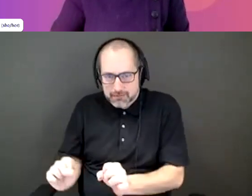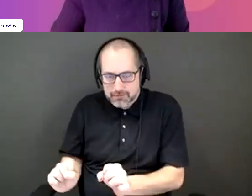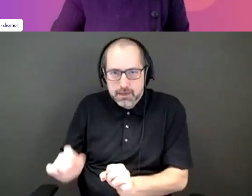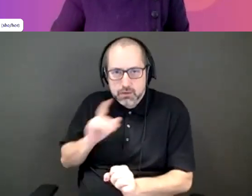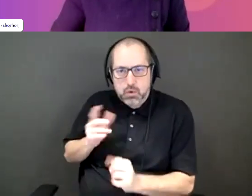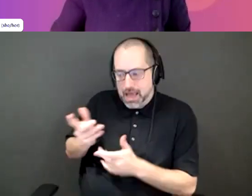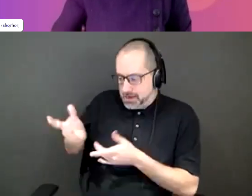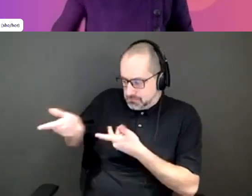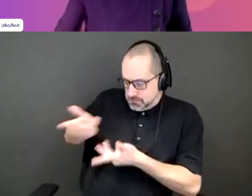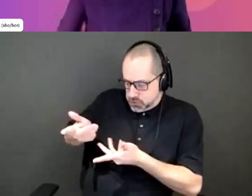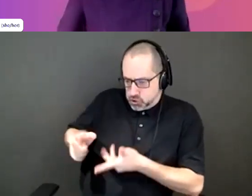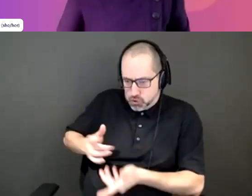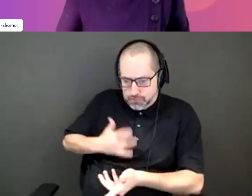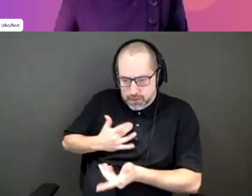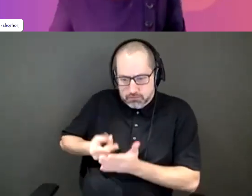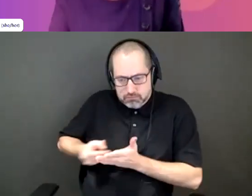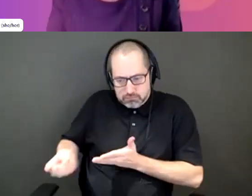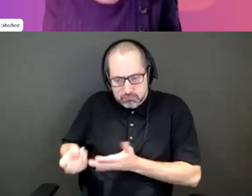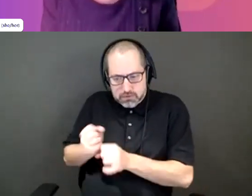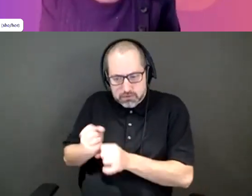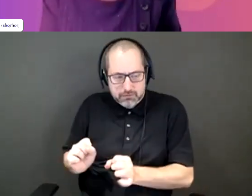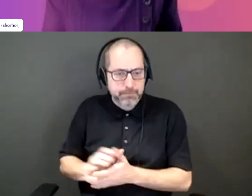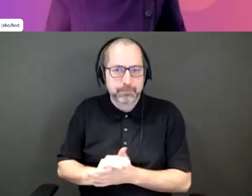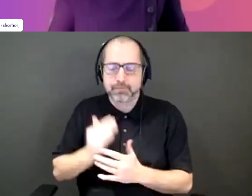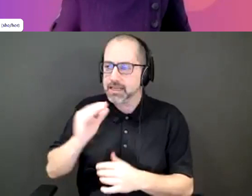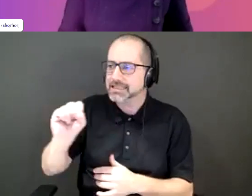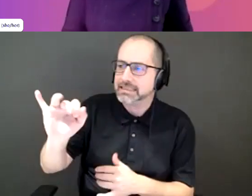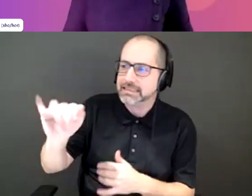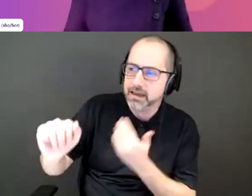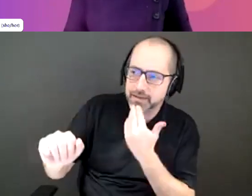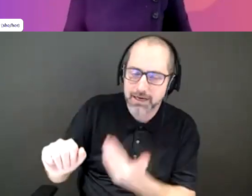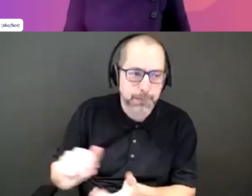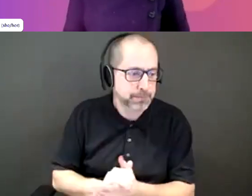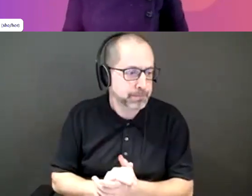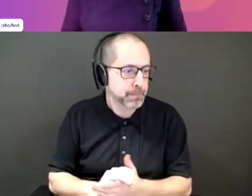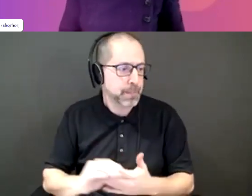pas en sécurité il faut que la relation soit donc calme et efficace